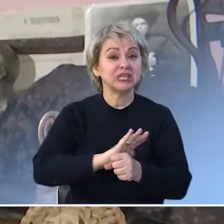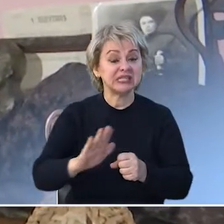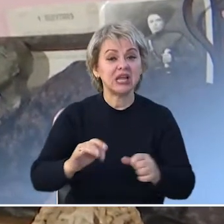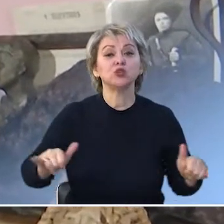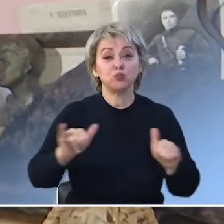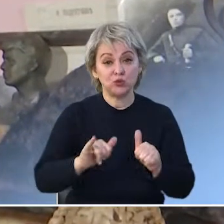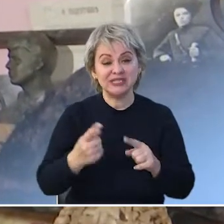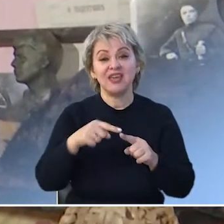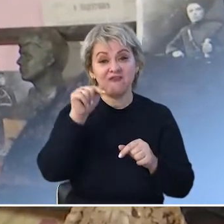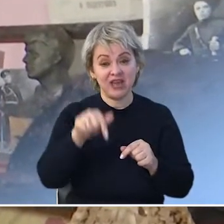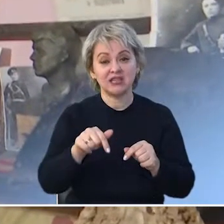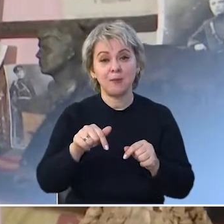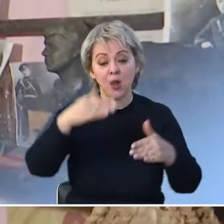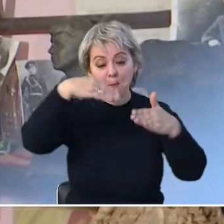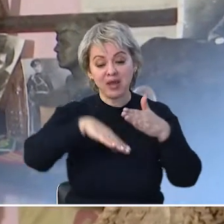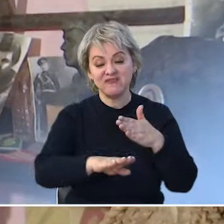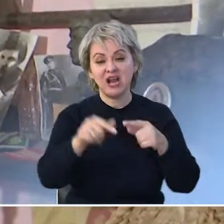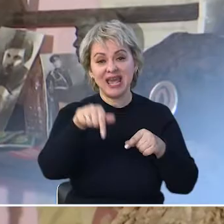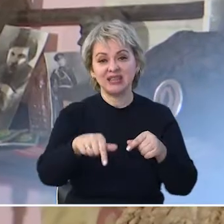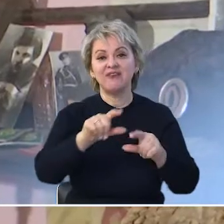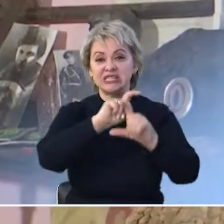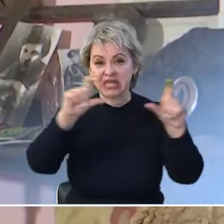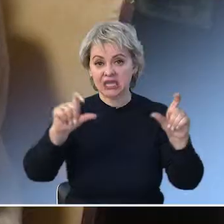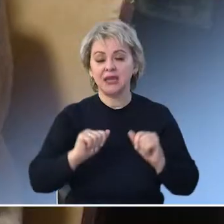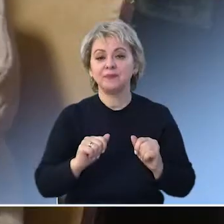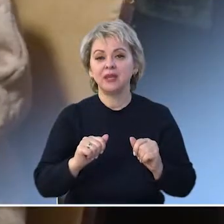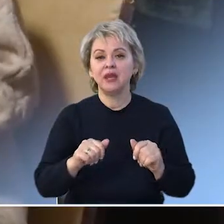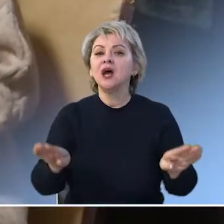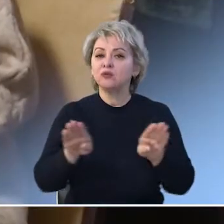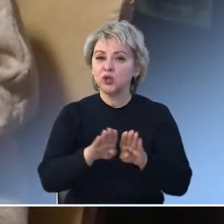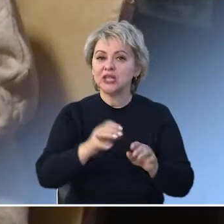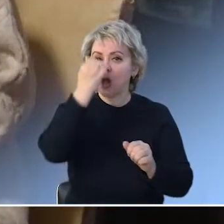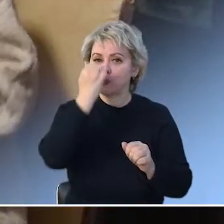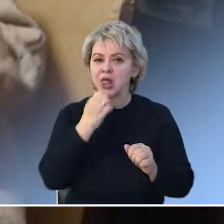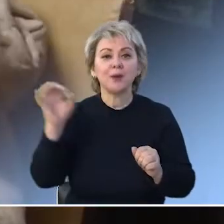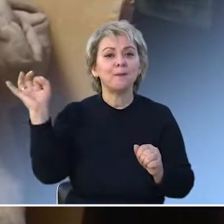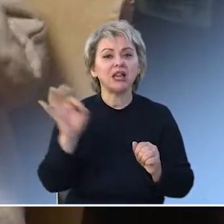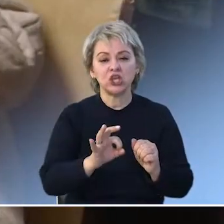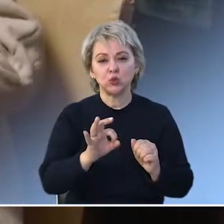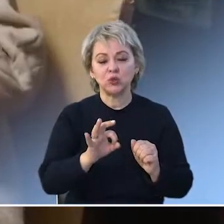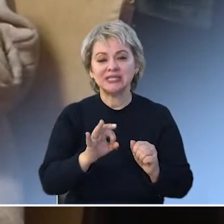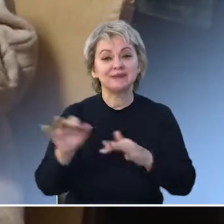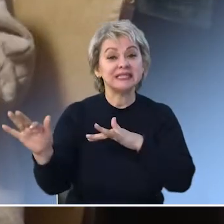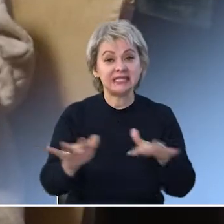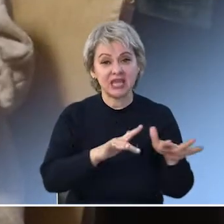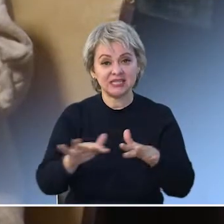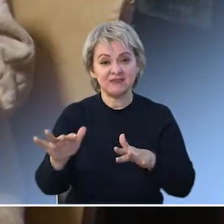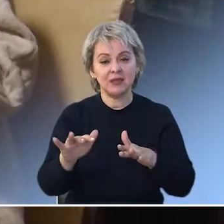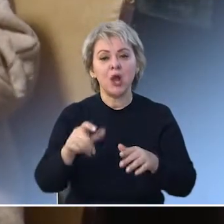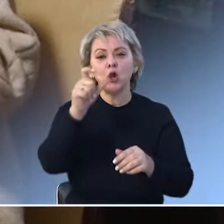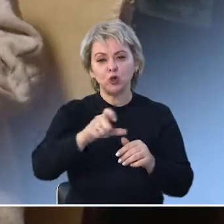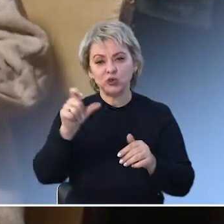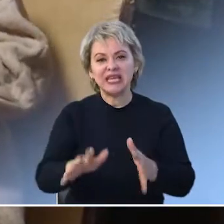бы не возобновить музей вот именно в подвале этого здания. Вот так, благодаря молниеносным